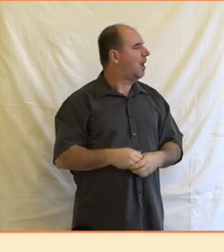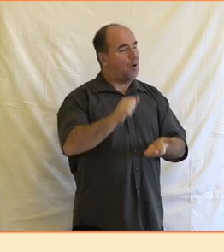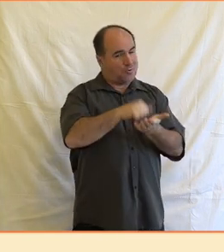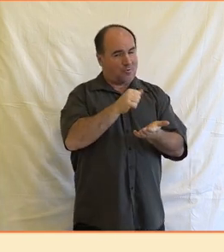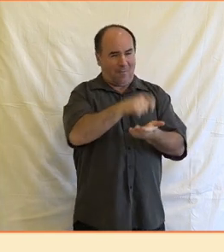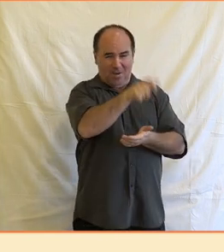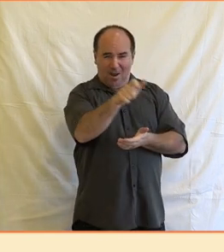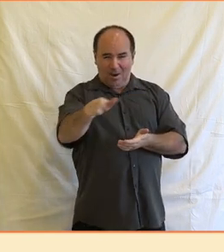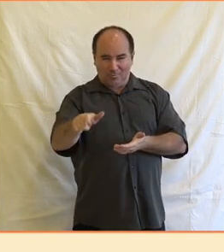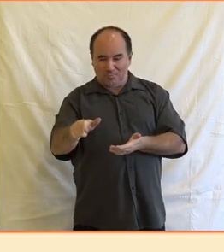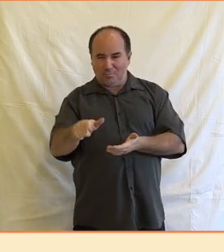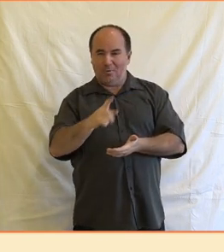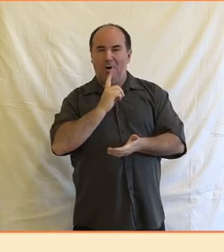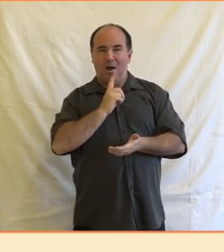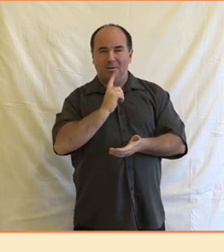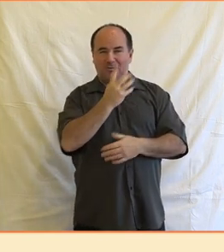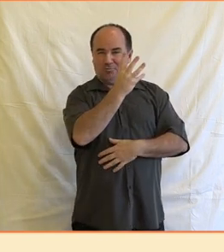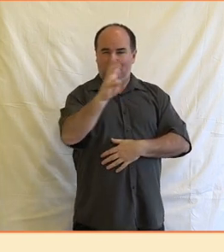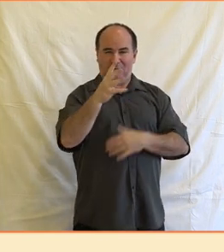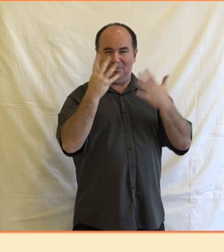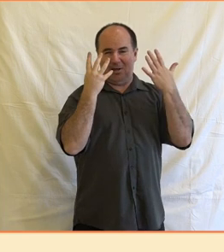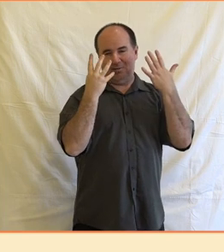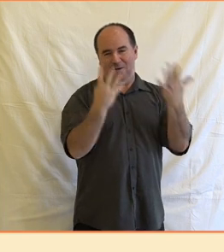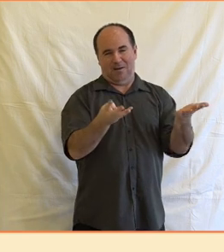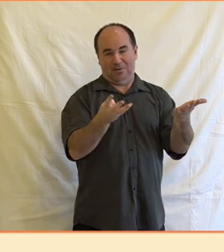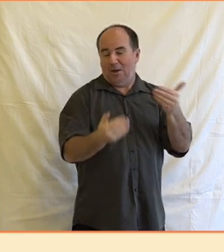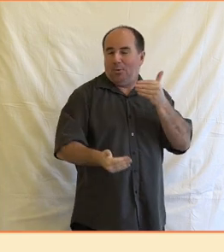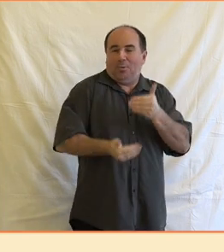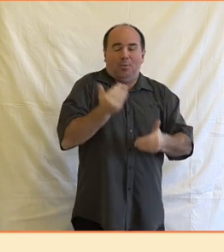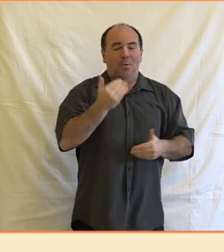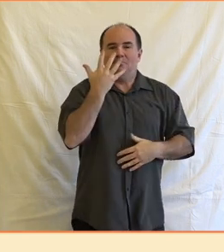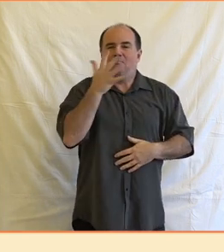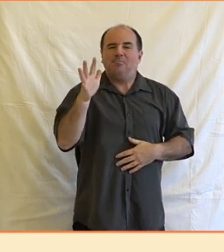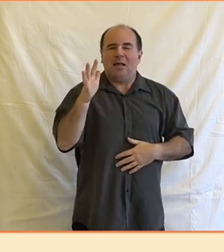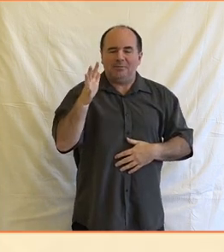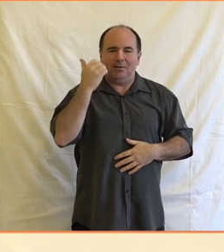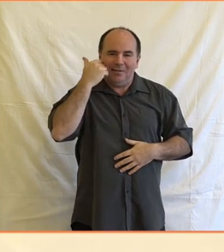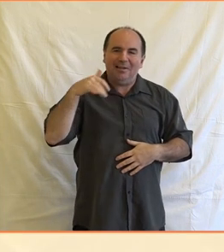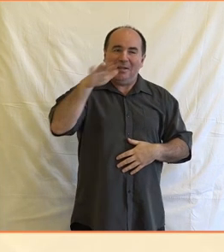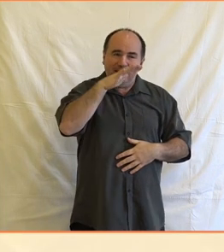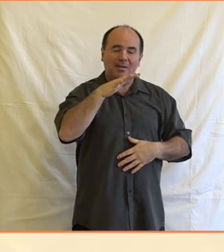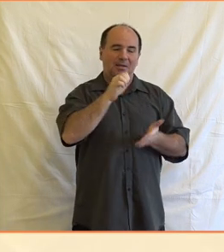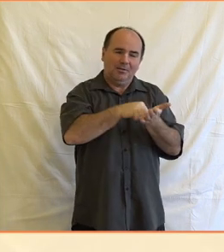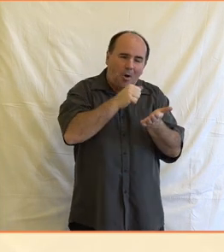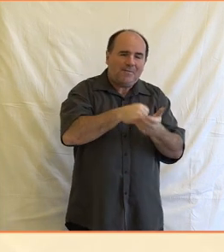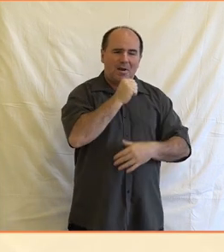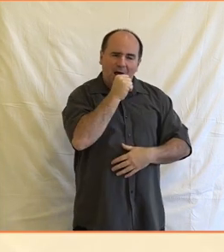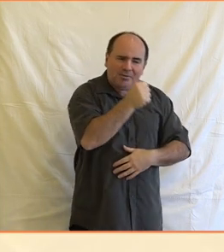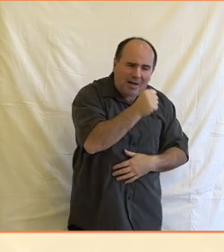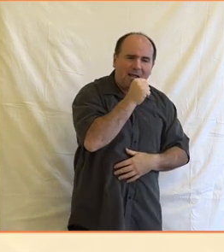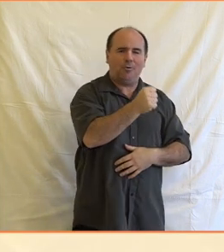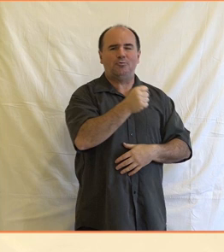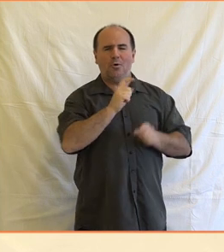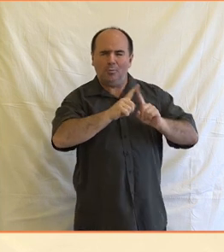přibližně 490, dostali jsme se k necelé 500 lidí, kteří patří do žurnalistického pole,